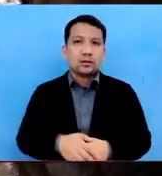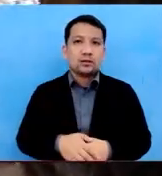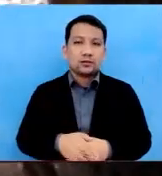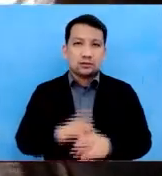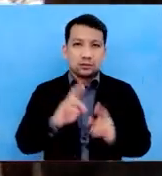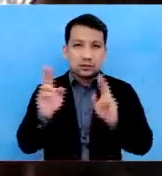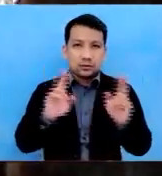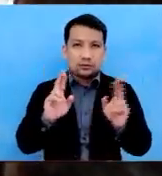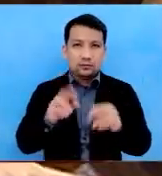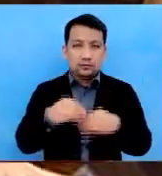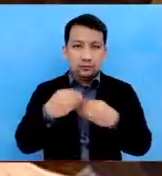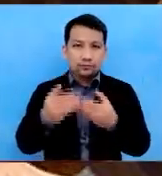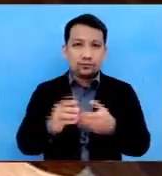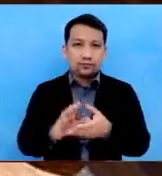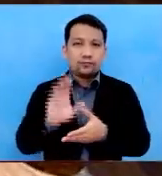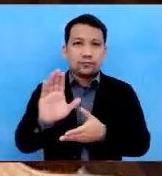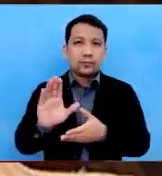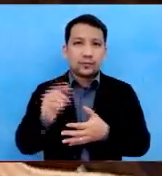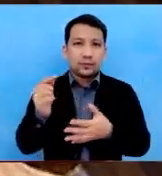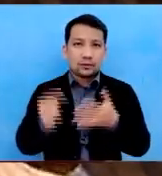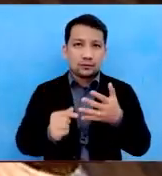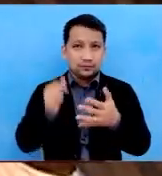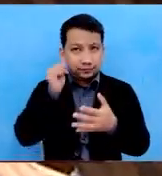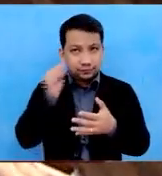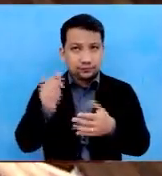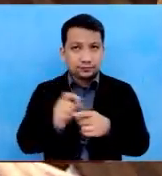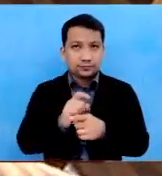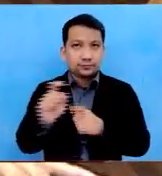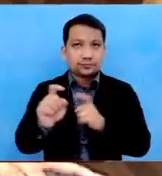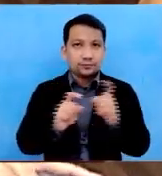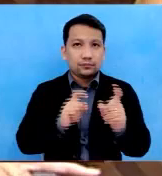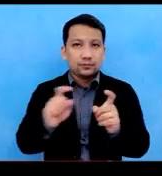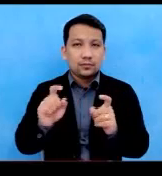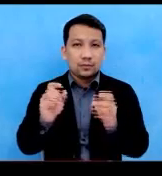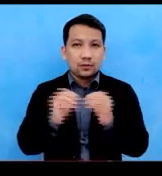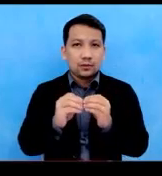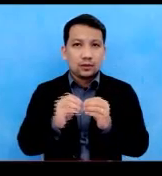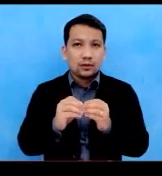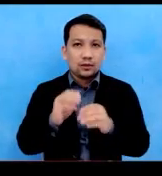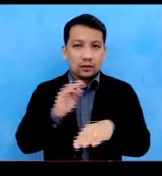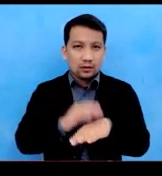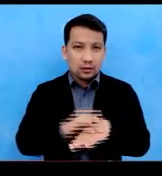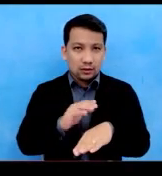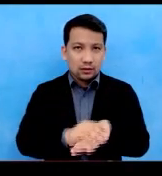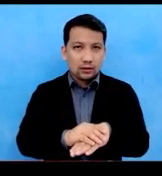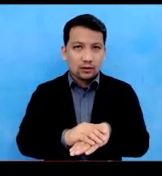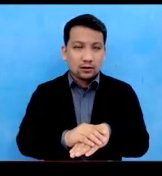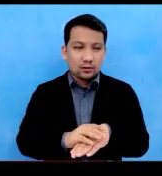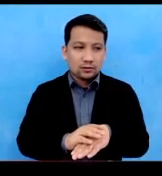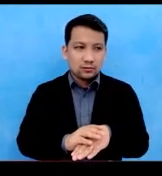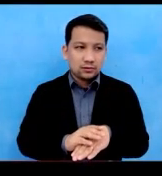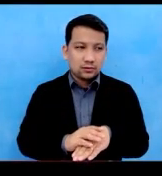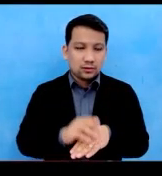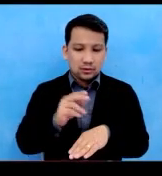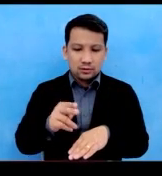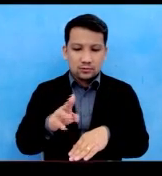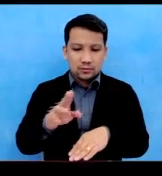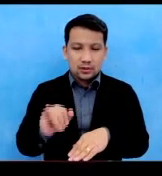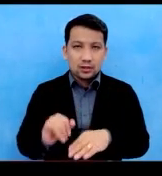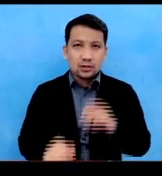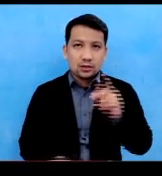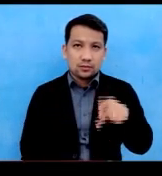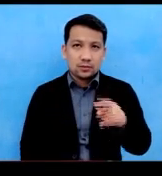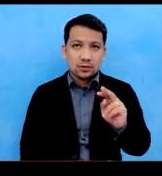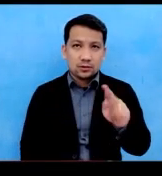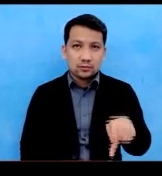Senator Ontiveros ang mga audio recording at text messages na naglalaman ng pagbabanta sa pamilya Mabasa sa NBI at PNP para matrace